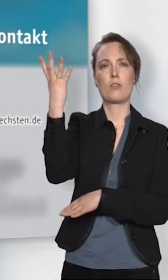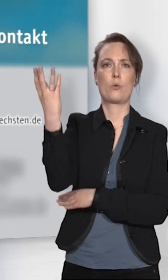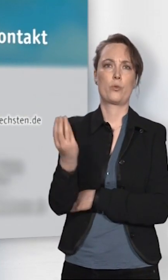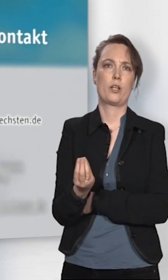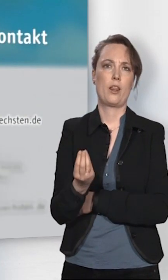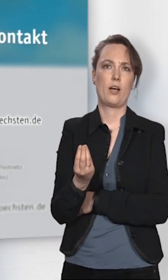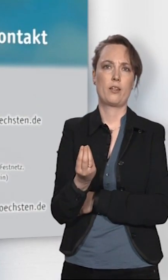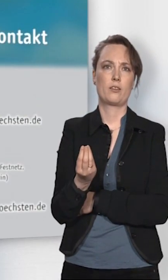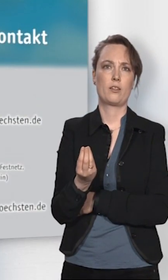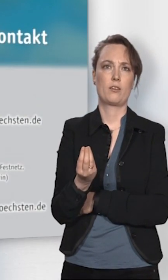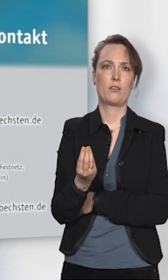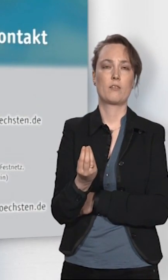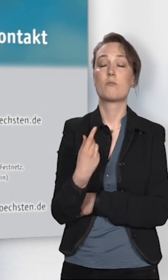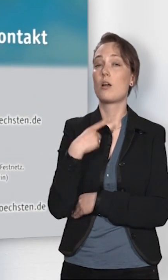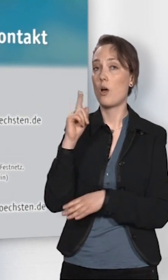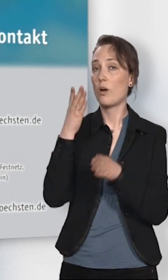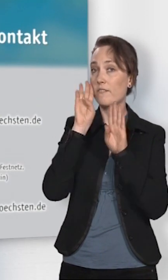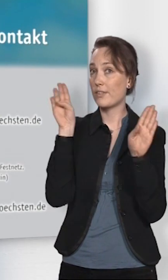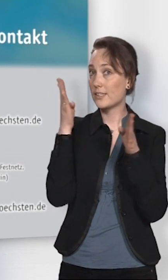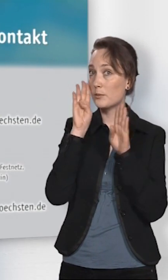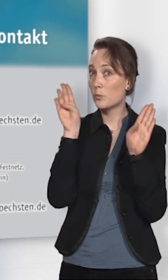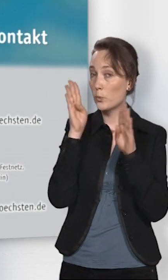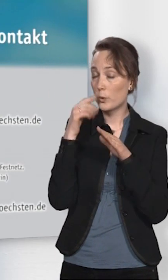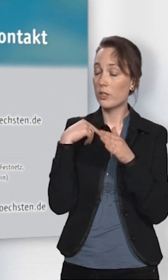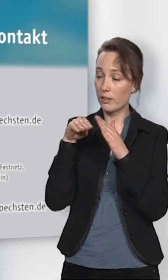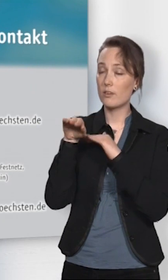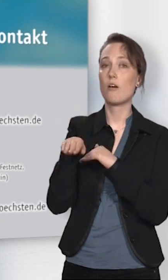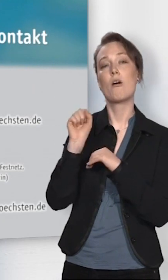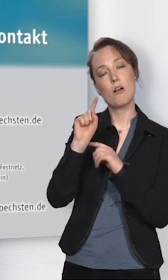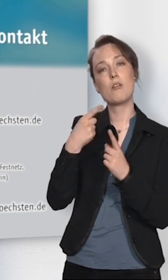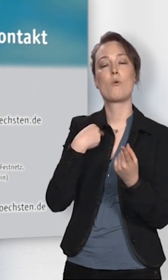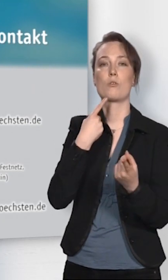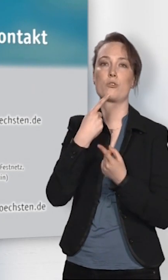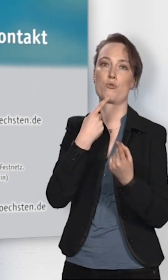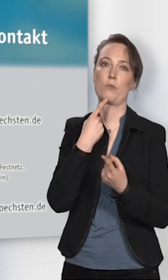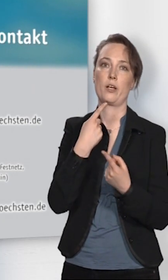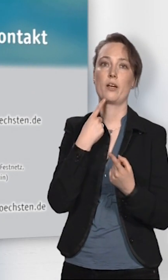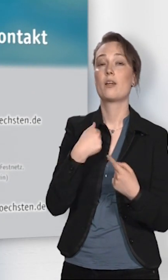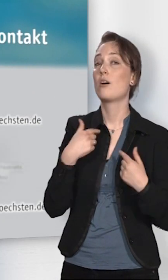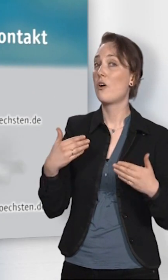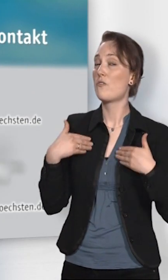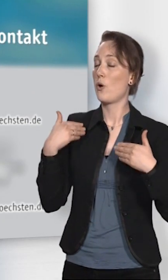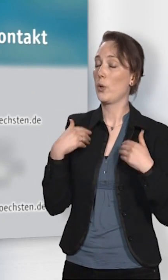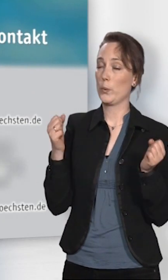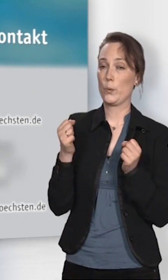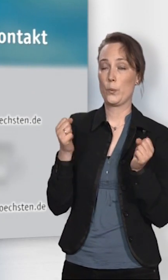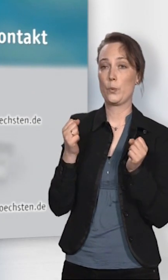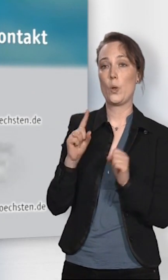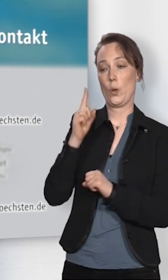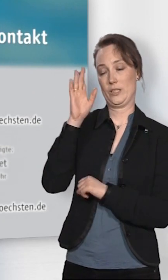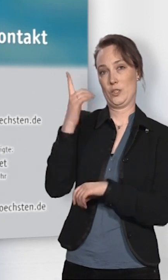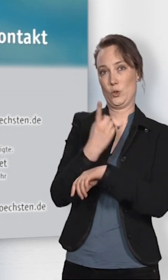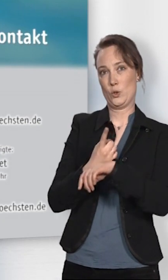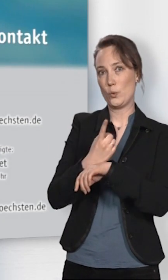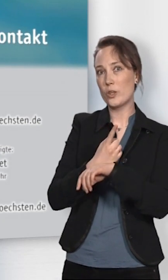sind übrigens auch auf Facebook. Dort können wir gerne miteinander ins Gespräch kommen. Wir freuen uns riesig, dass die Stunde des Höchsten auch